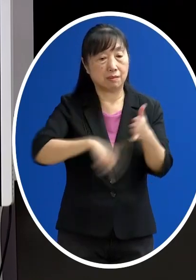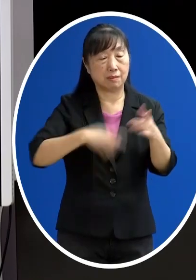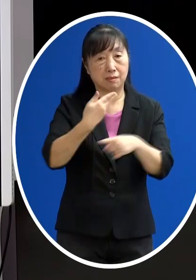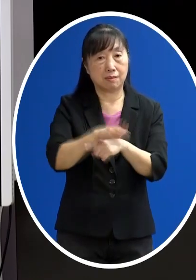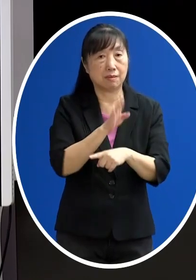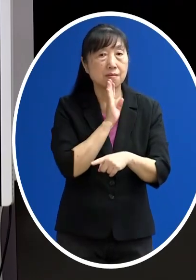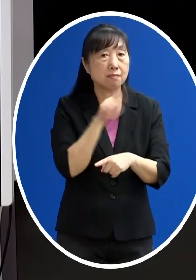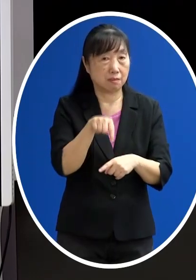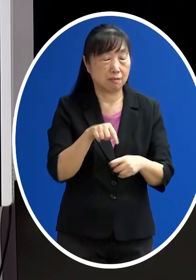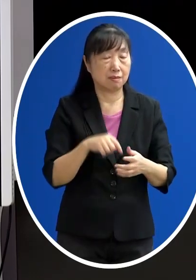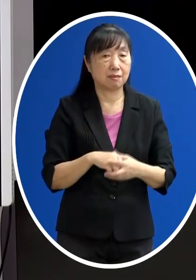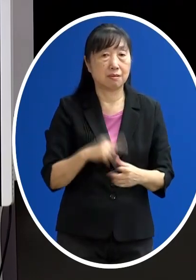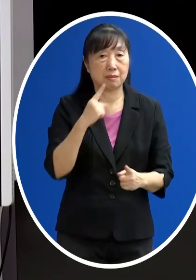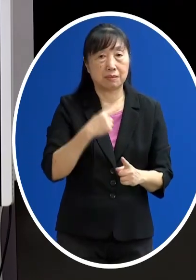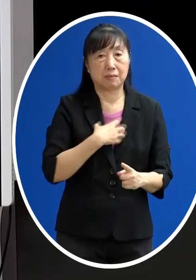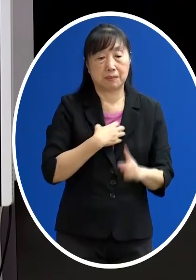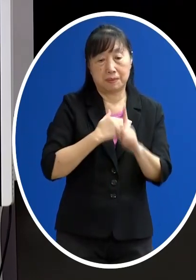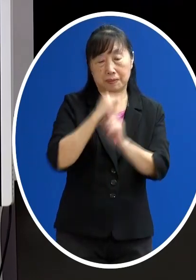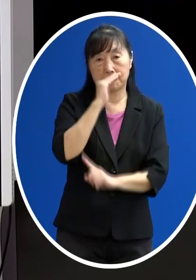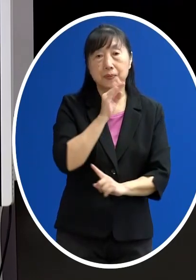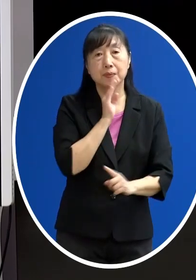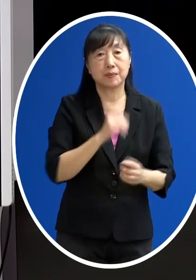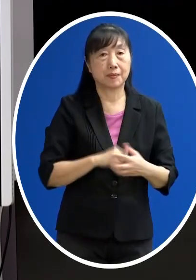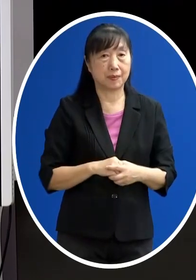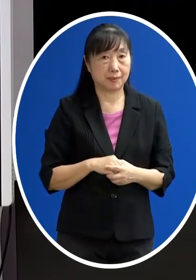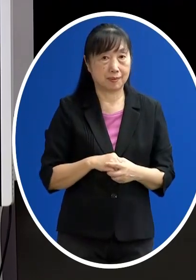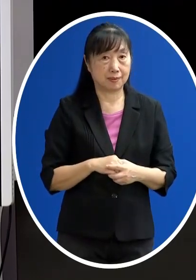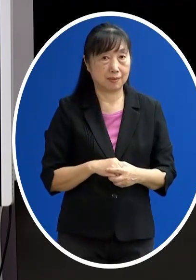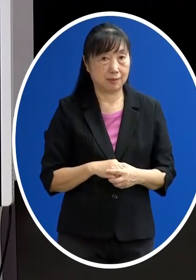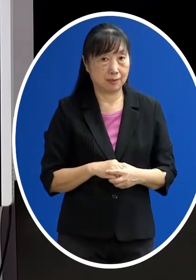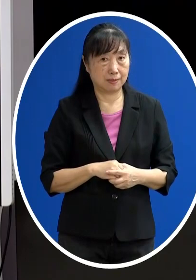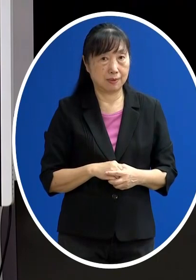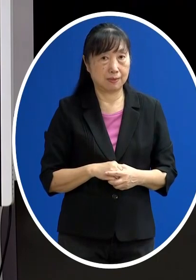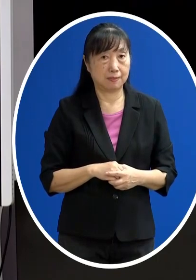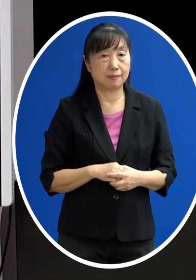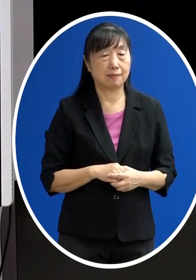亡的这些高风险因子。下一张。